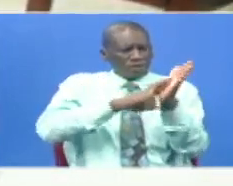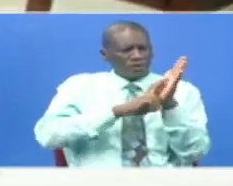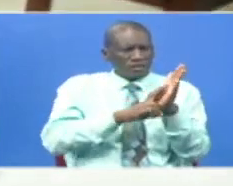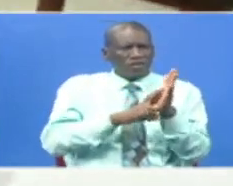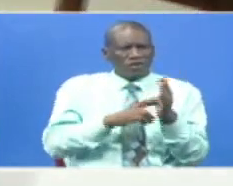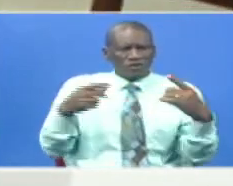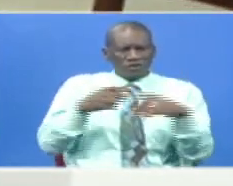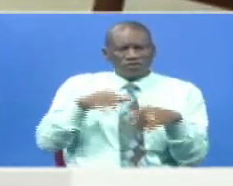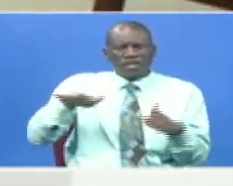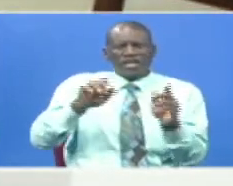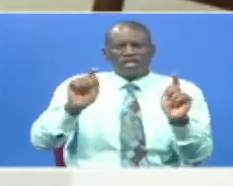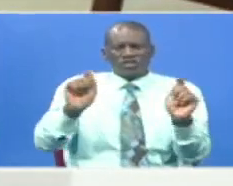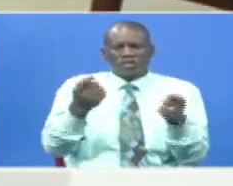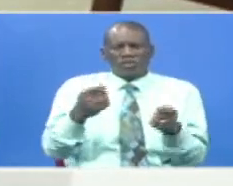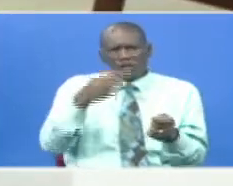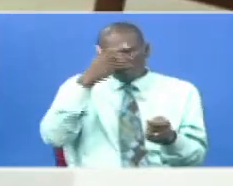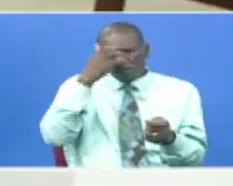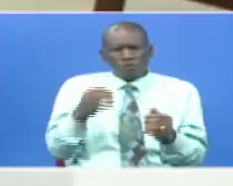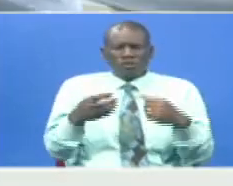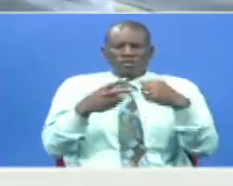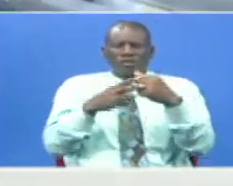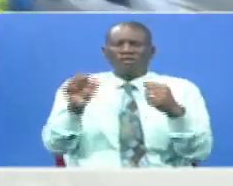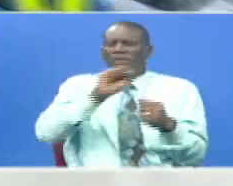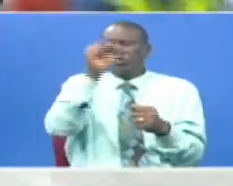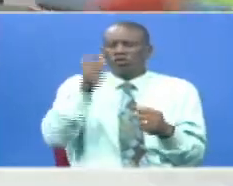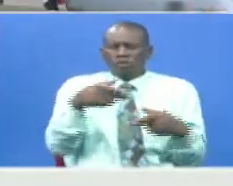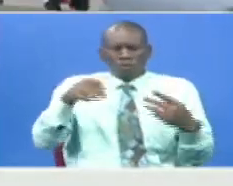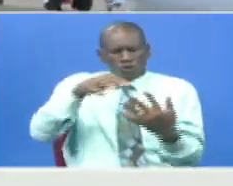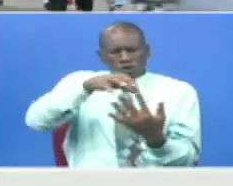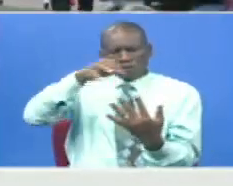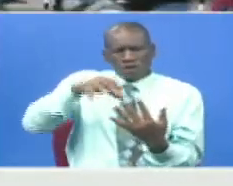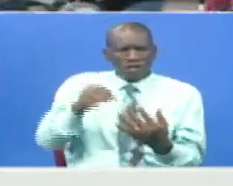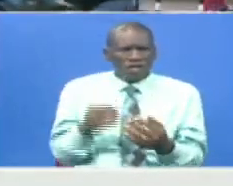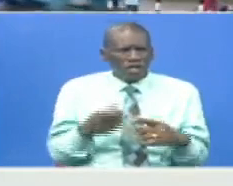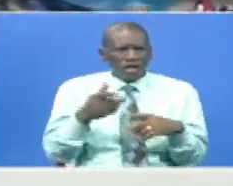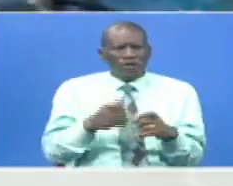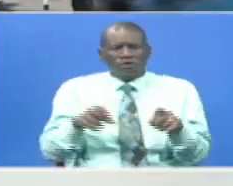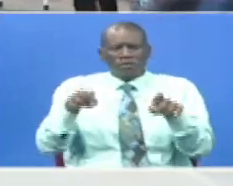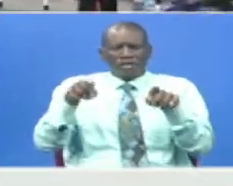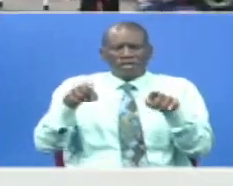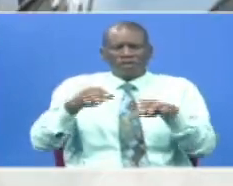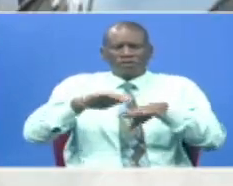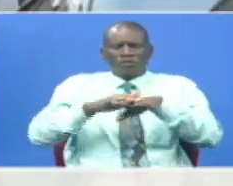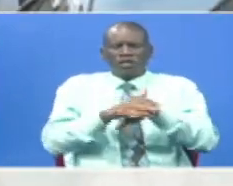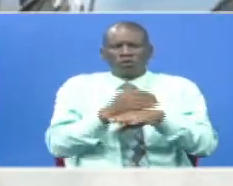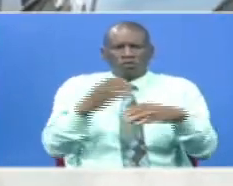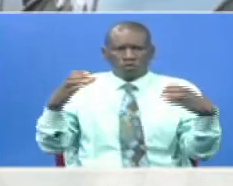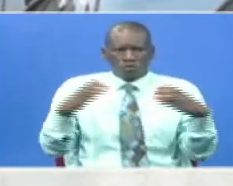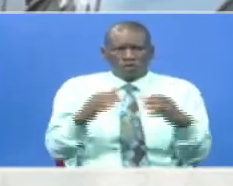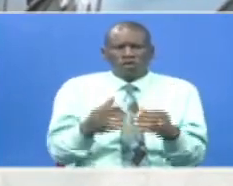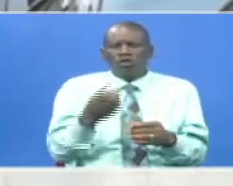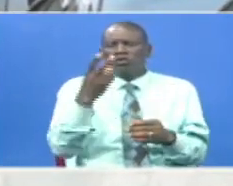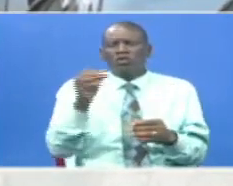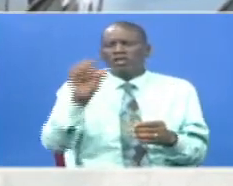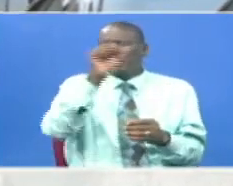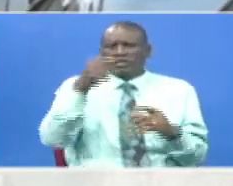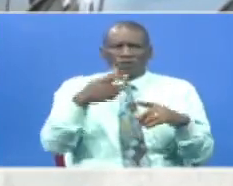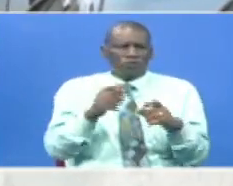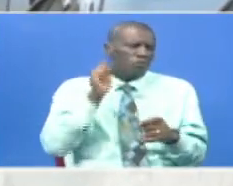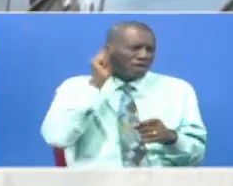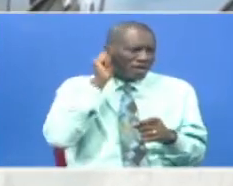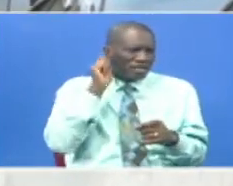maeneo na kabila, kwa vile 70% ya walioteuliwa wanatoka katika jamii ya Wakikuyu, 20% kutoka jamii